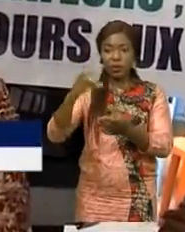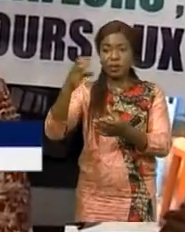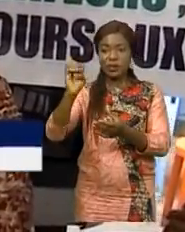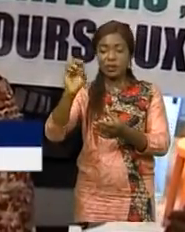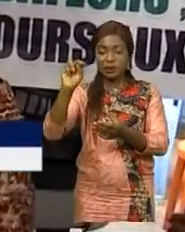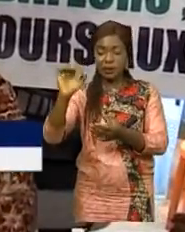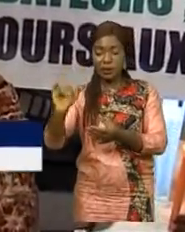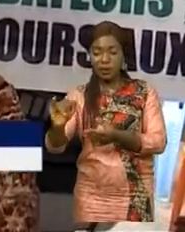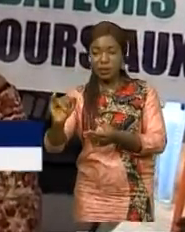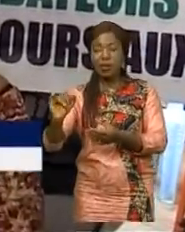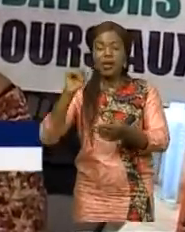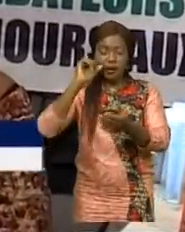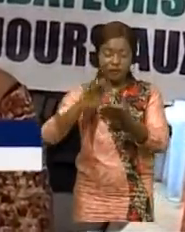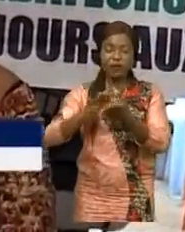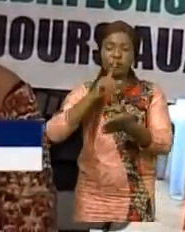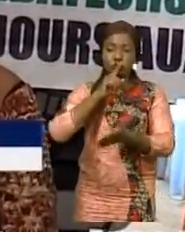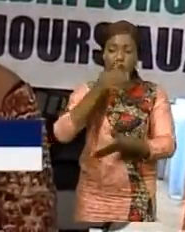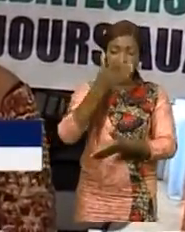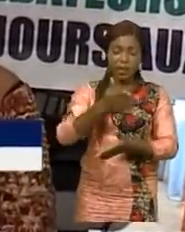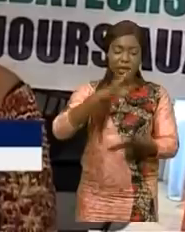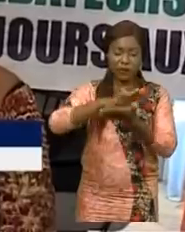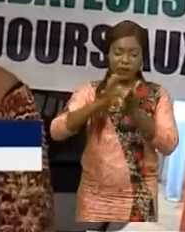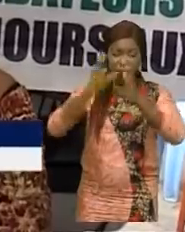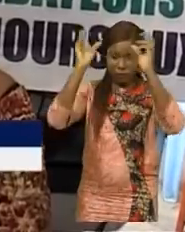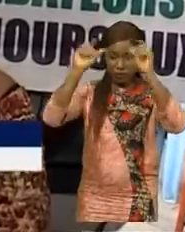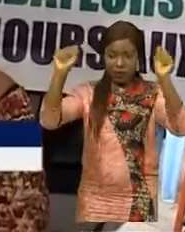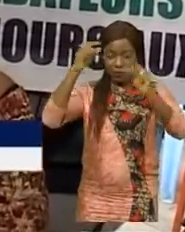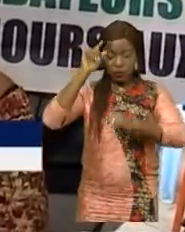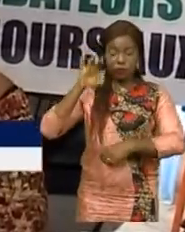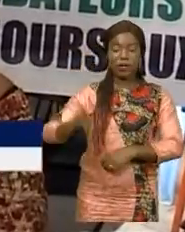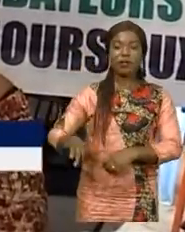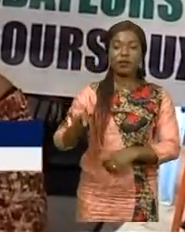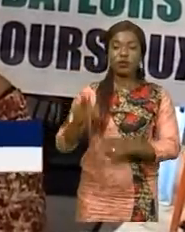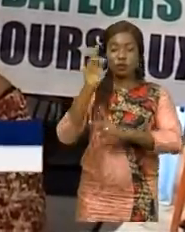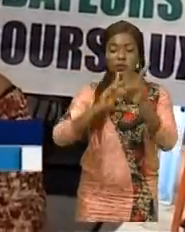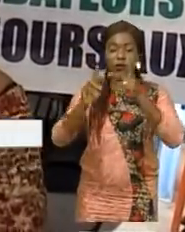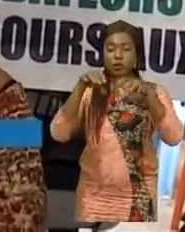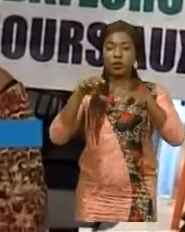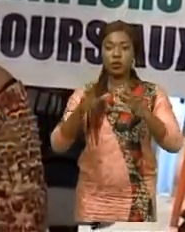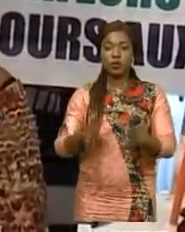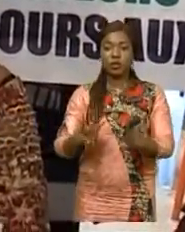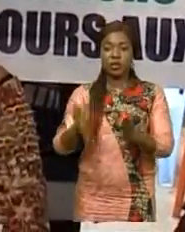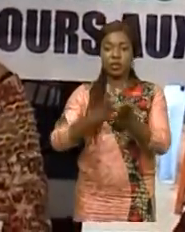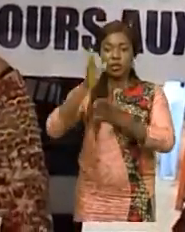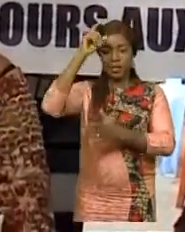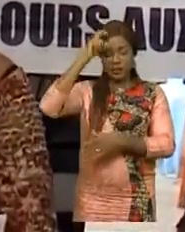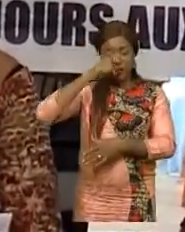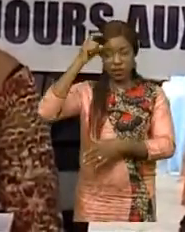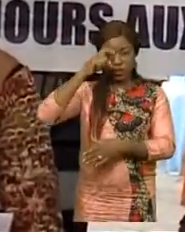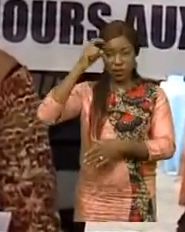sonique et la femme occupe la présidence pour bénéficier au peuple congolais de la sagesse